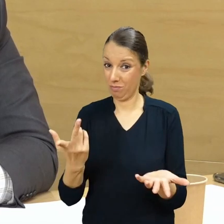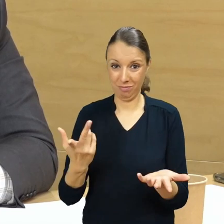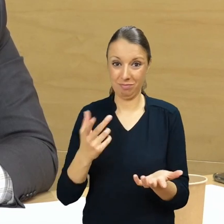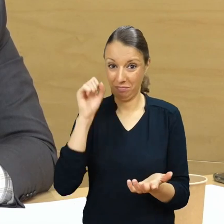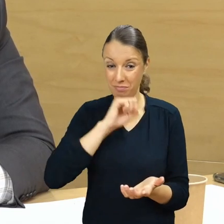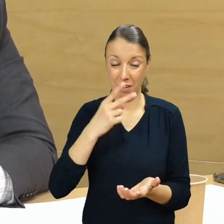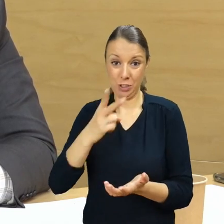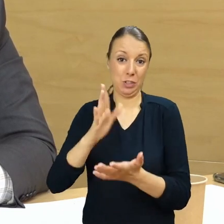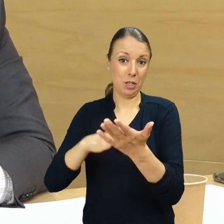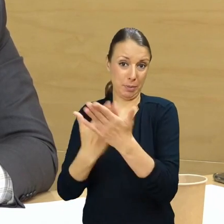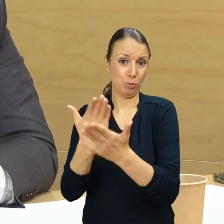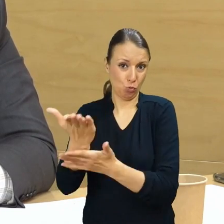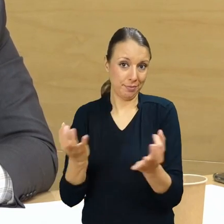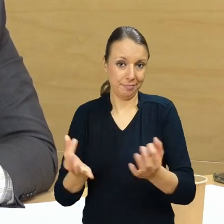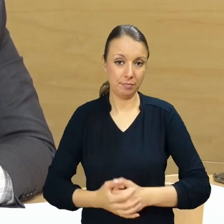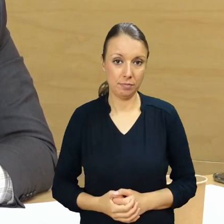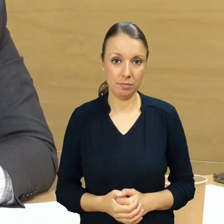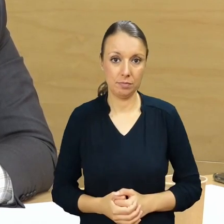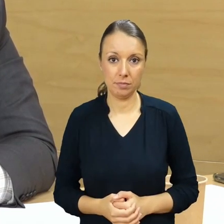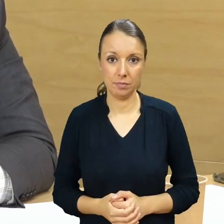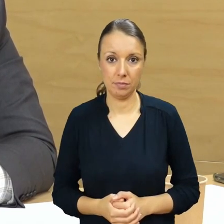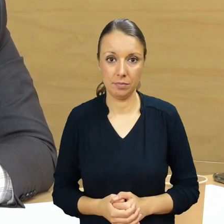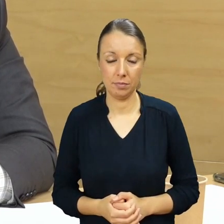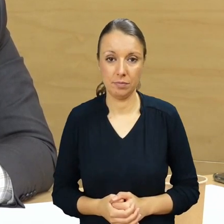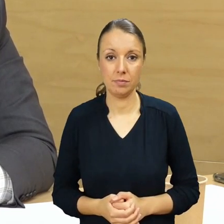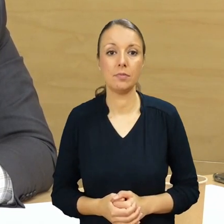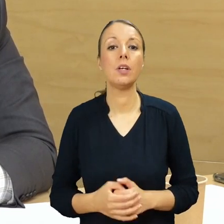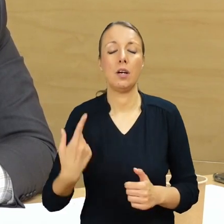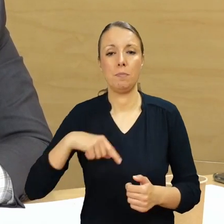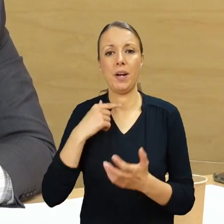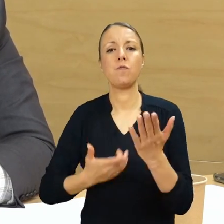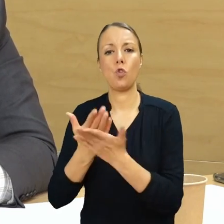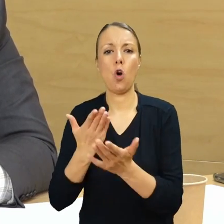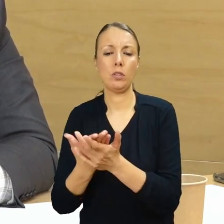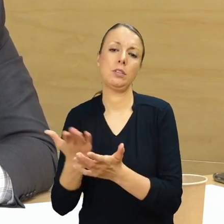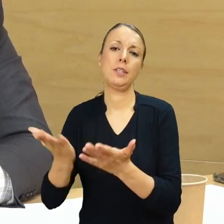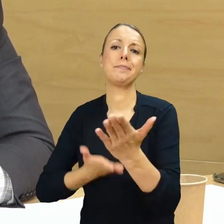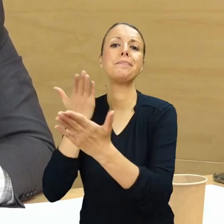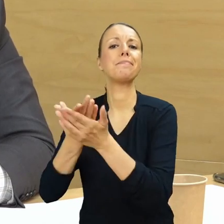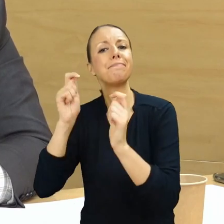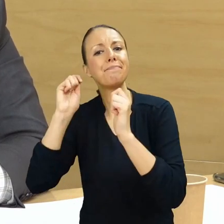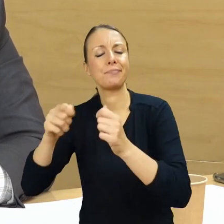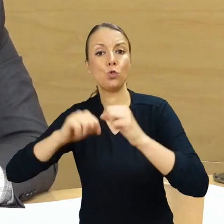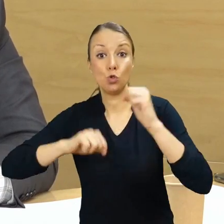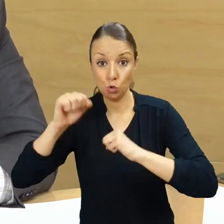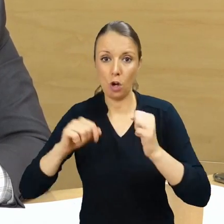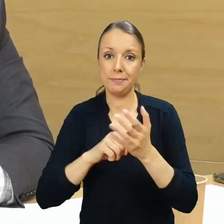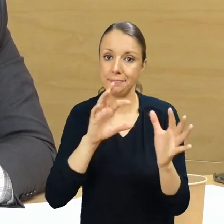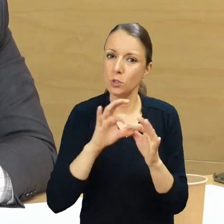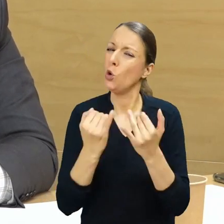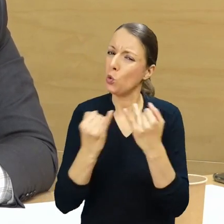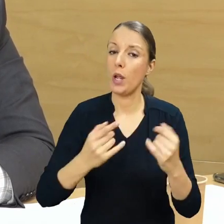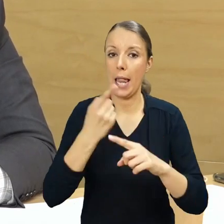Nasze wnioski w tej chwili to są wnioski kierowane przede wszystkim do sądów, związane z różnymi elementami